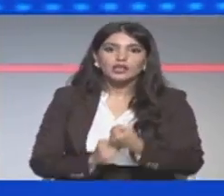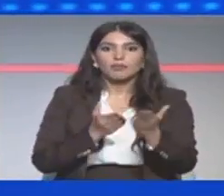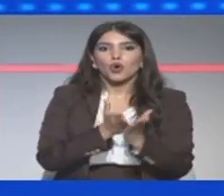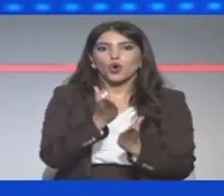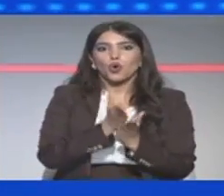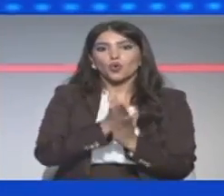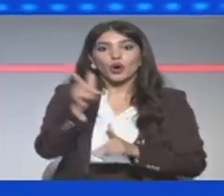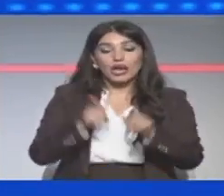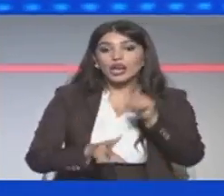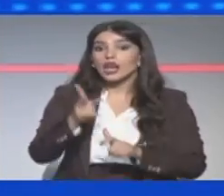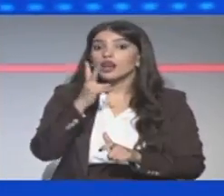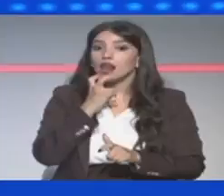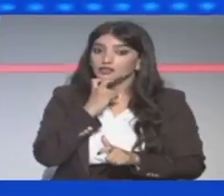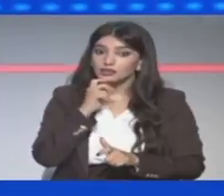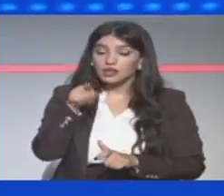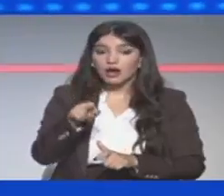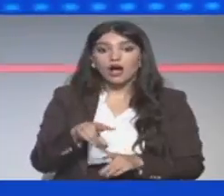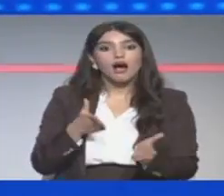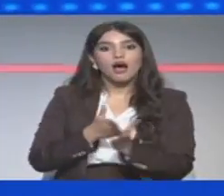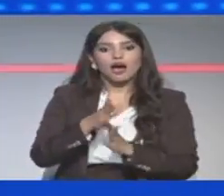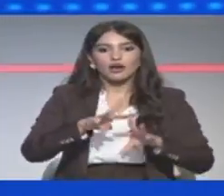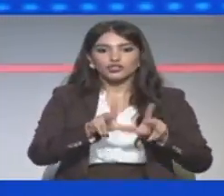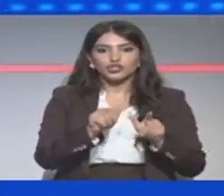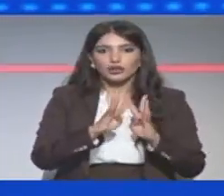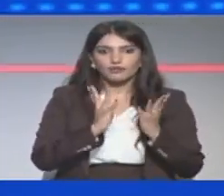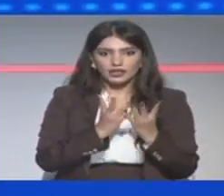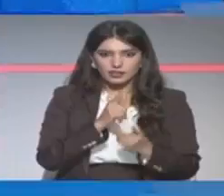الإنسانية وفي مقدمتها الحق الفلسطيني.